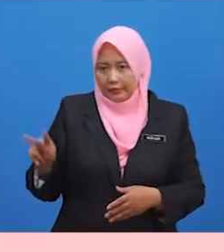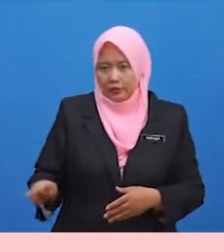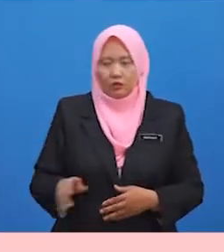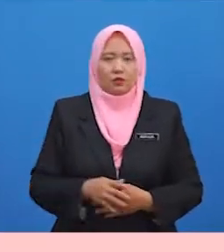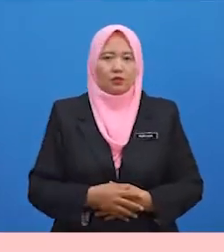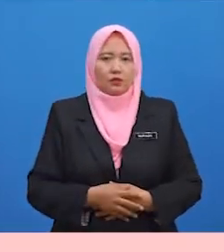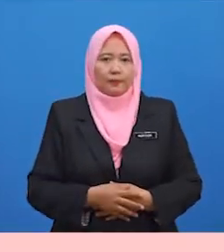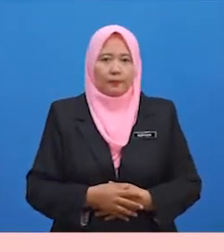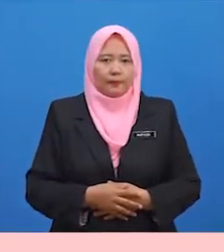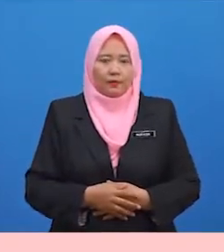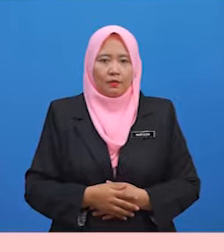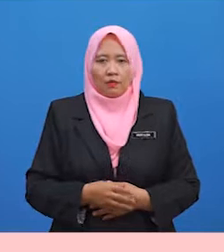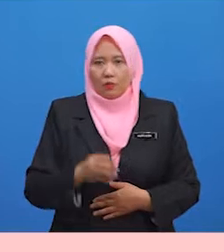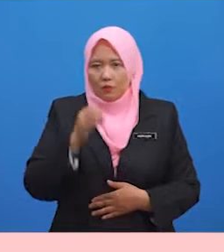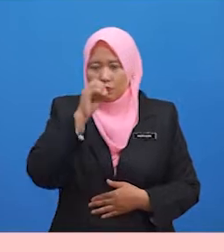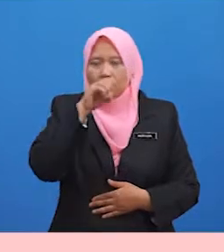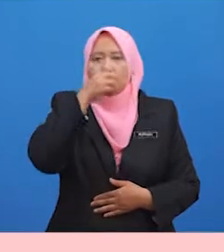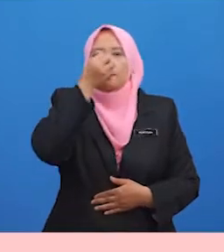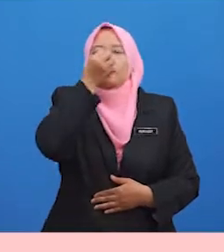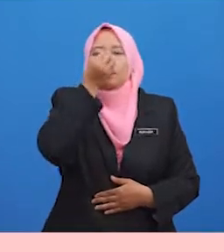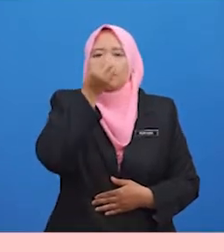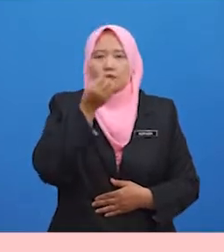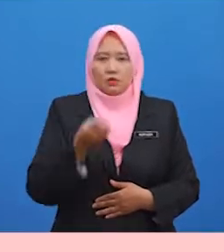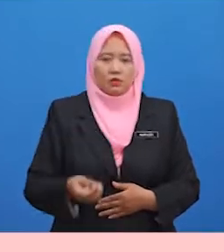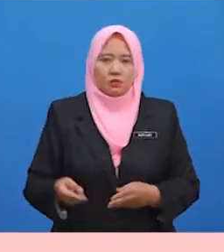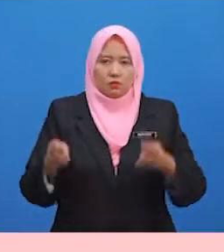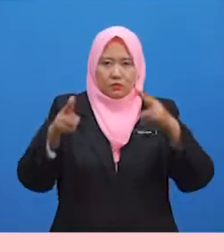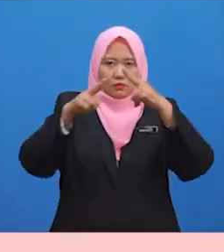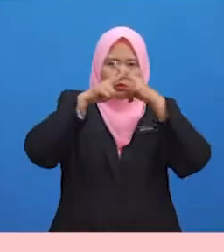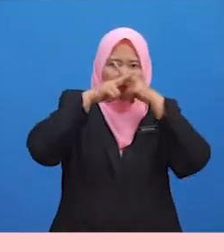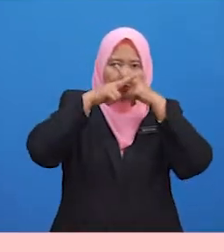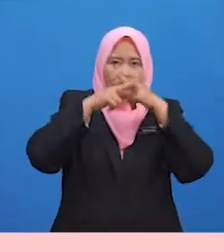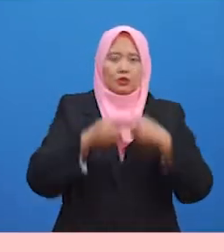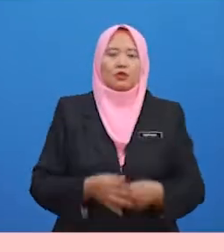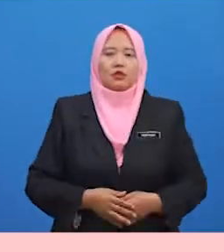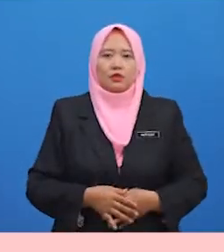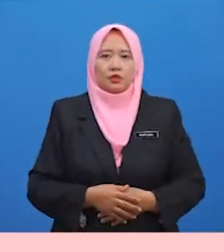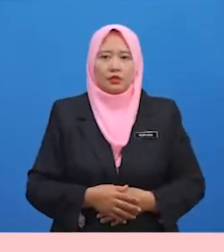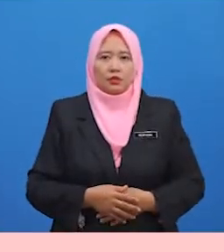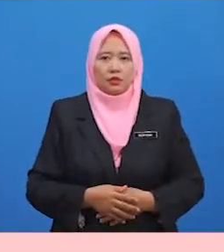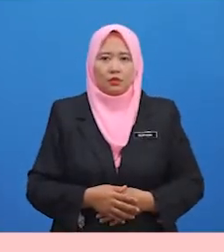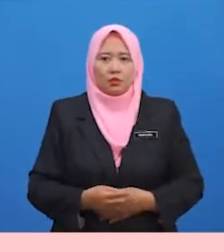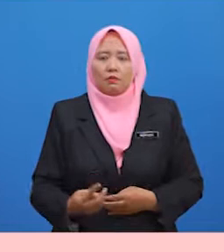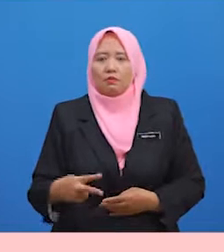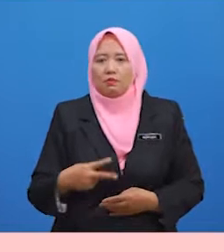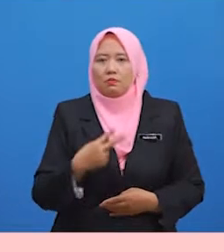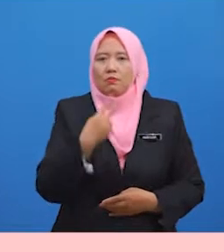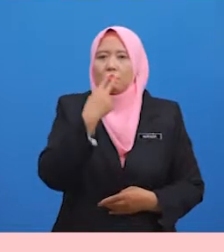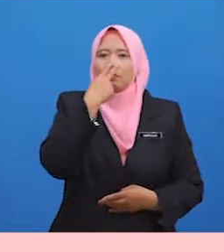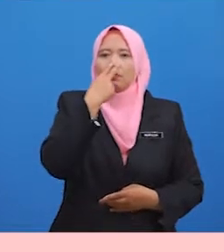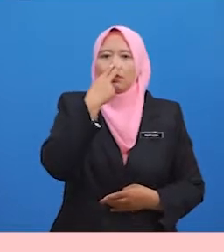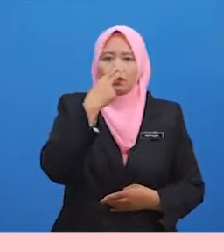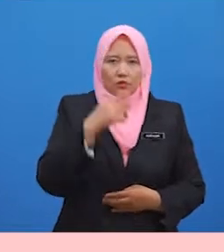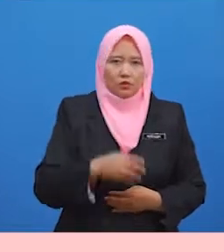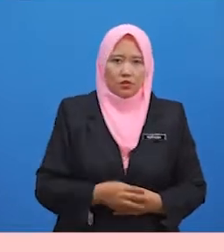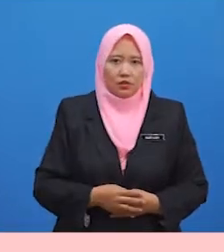Punca lemas semasa bersukan adalah disebabkan oksigen yang terhalang atau tersekat daripada memasuki saluran